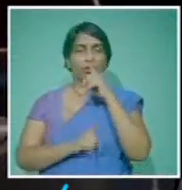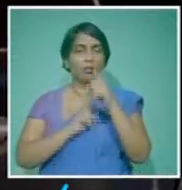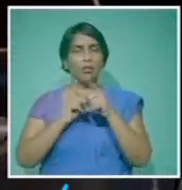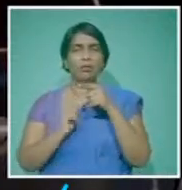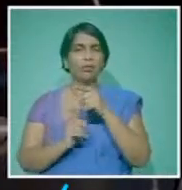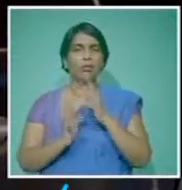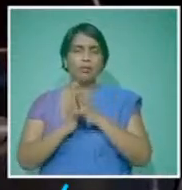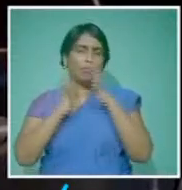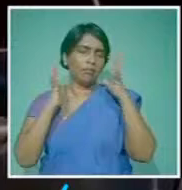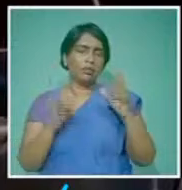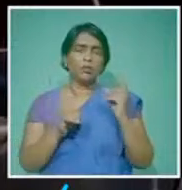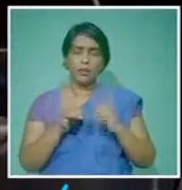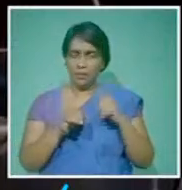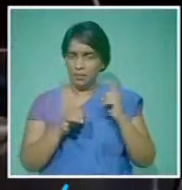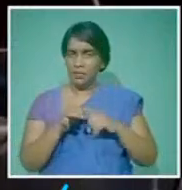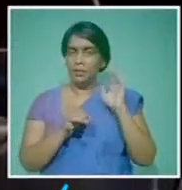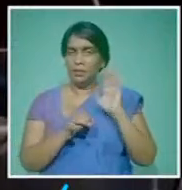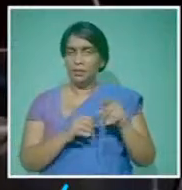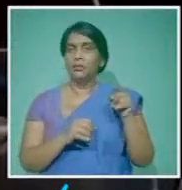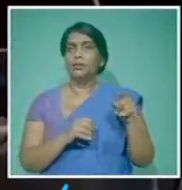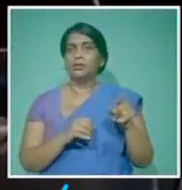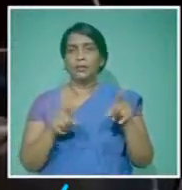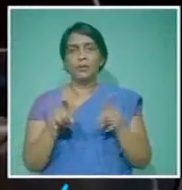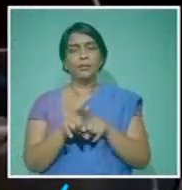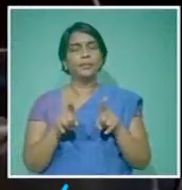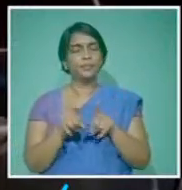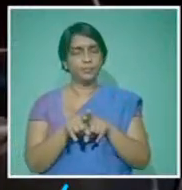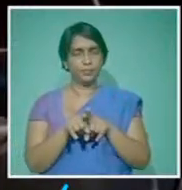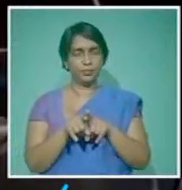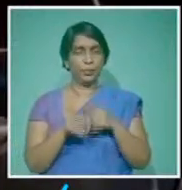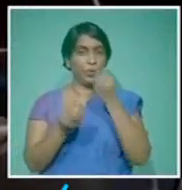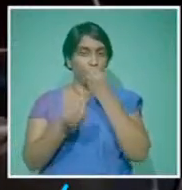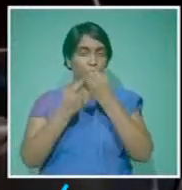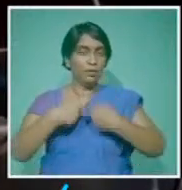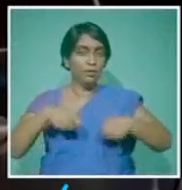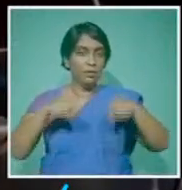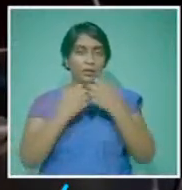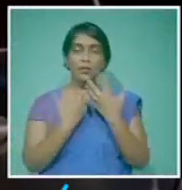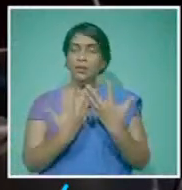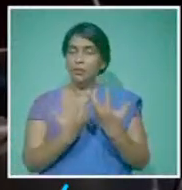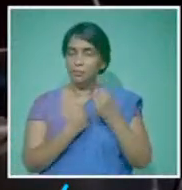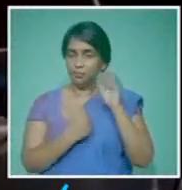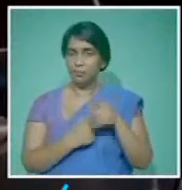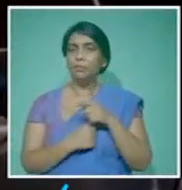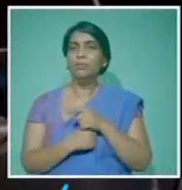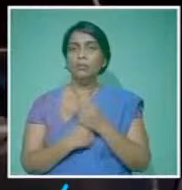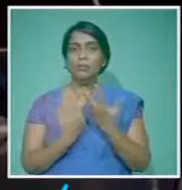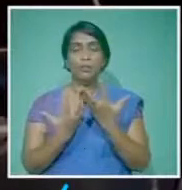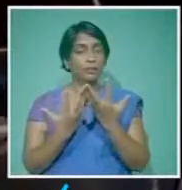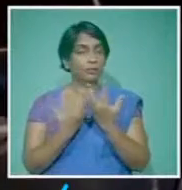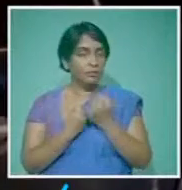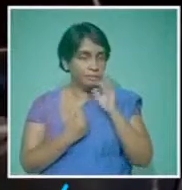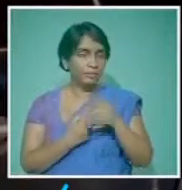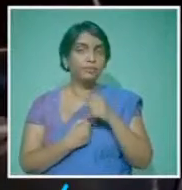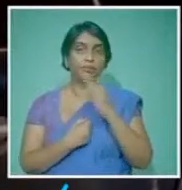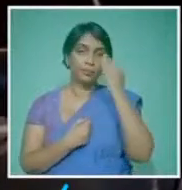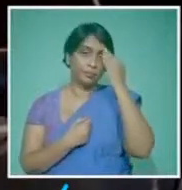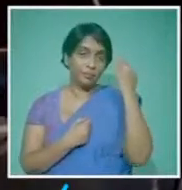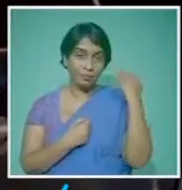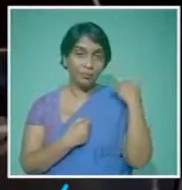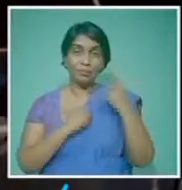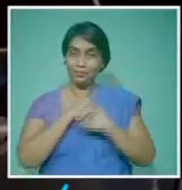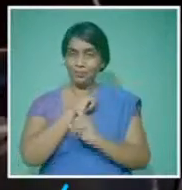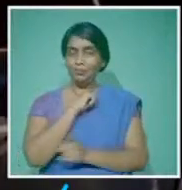एक बरपातल प्रश्न तीन इतिंग एक पोषण माल लबागेन तीन लबागनी मेदी माऊवरुंट